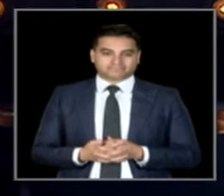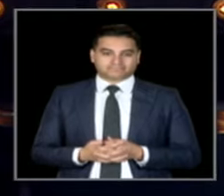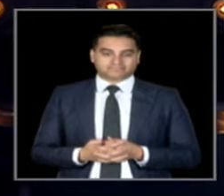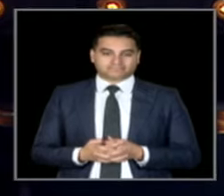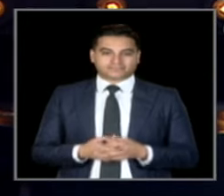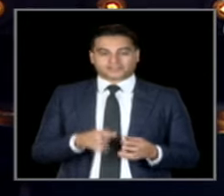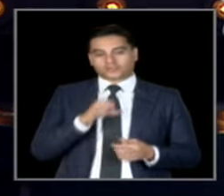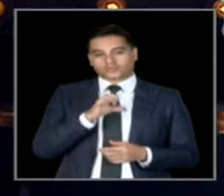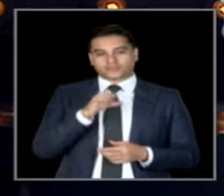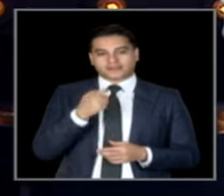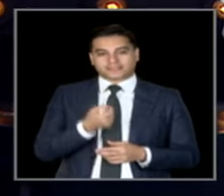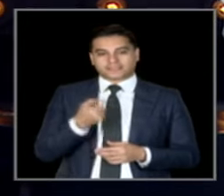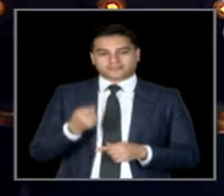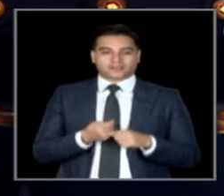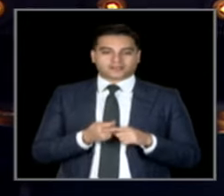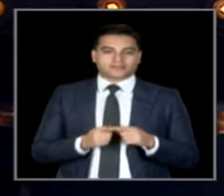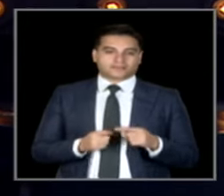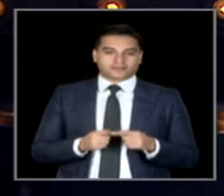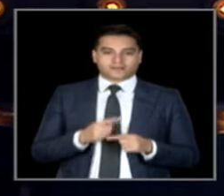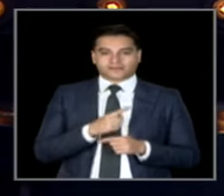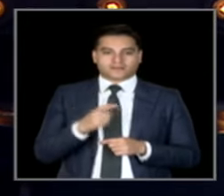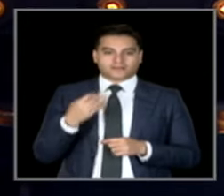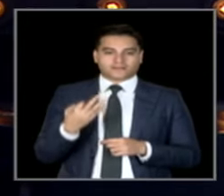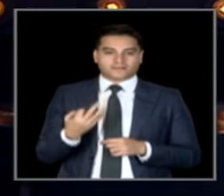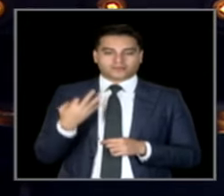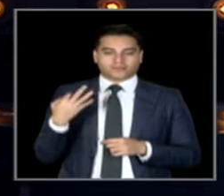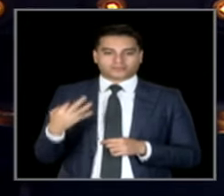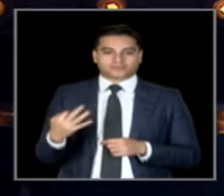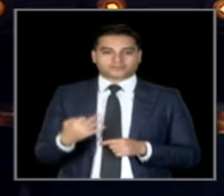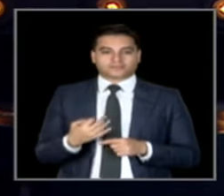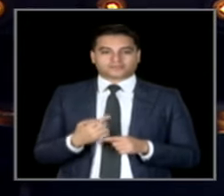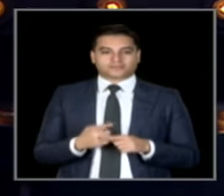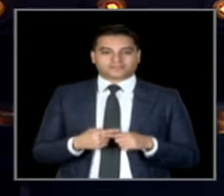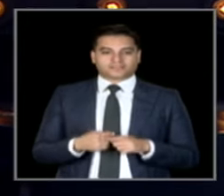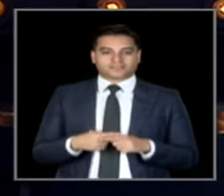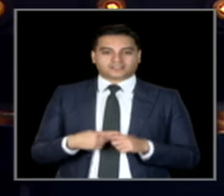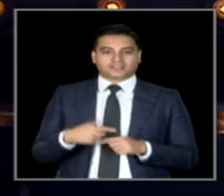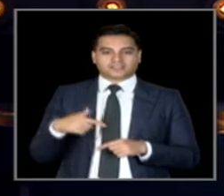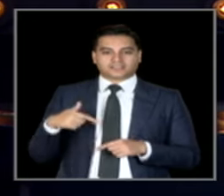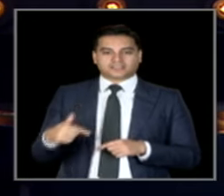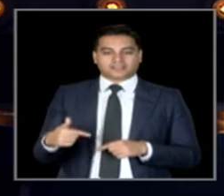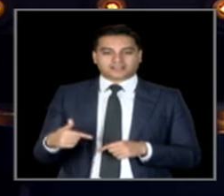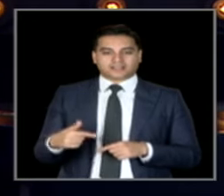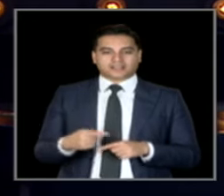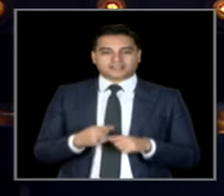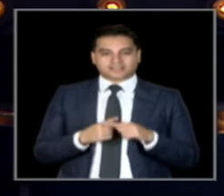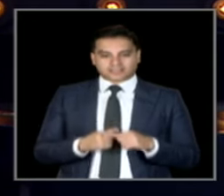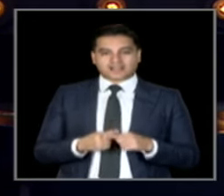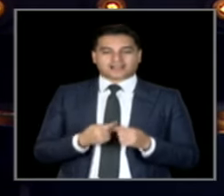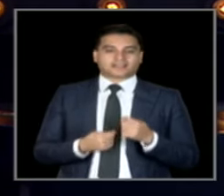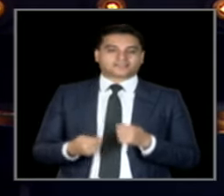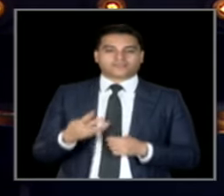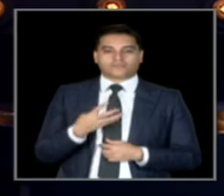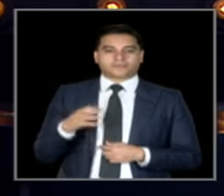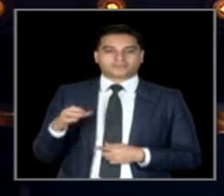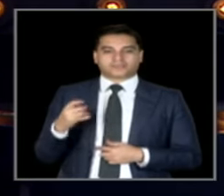تسعمية خمسة وخمسين ناقص مية تلاتة وتلاتين في ستة زائد ربعمية